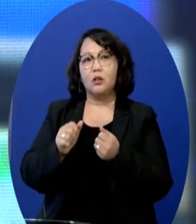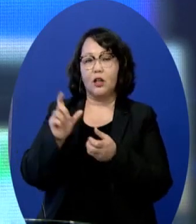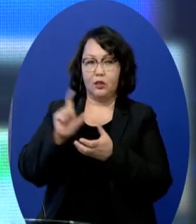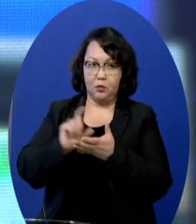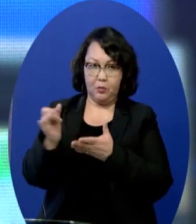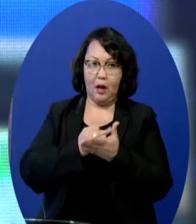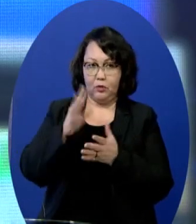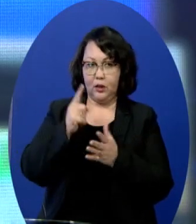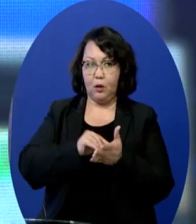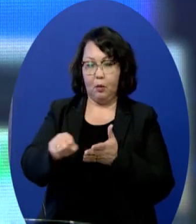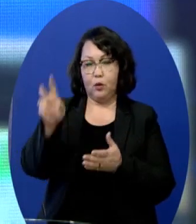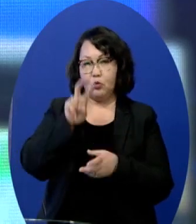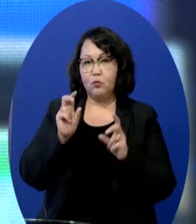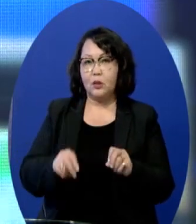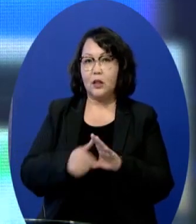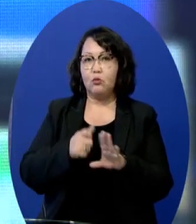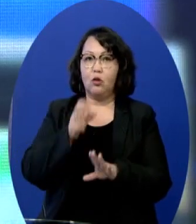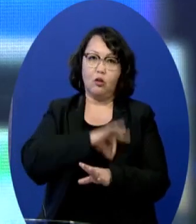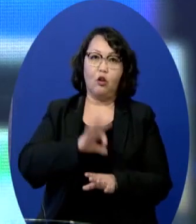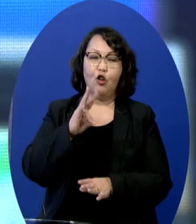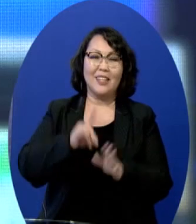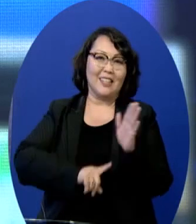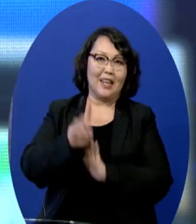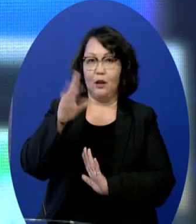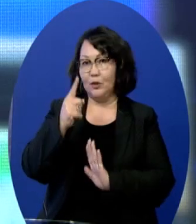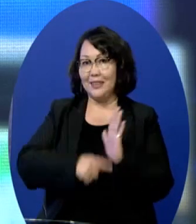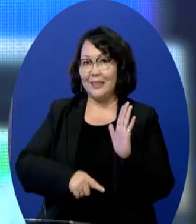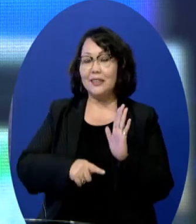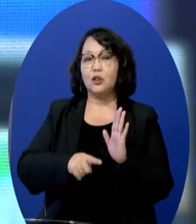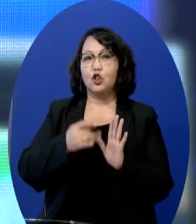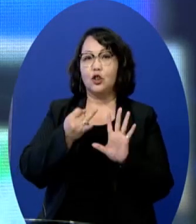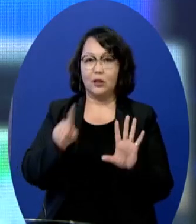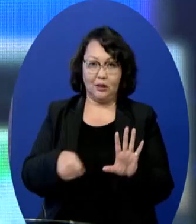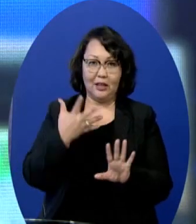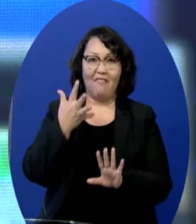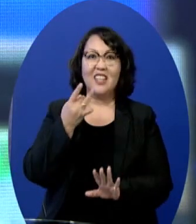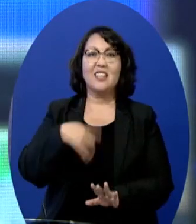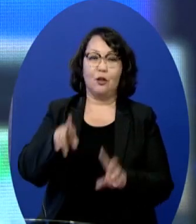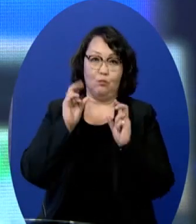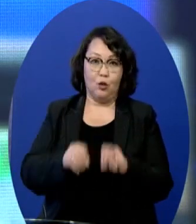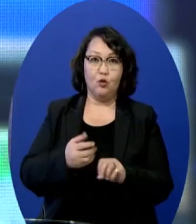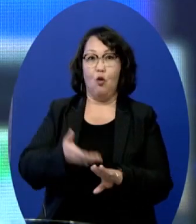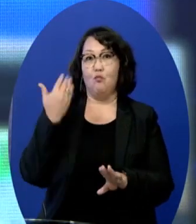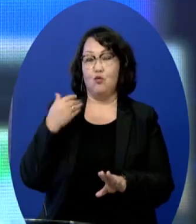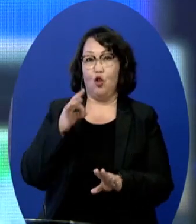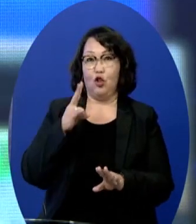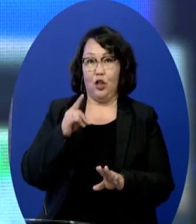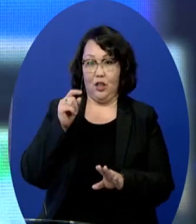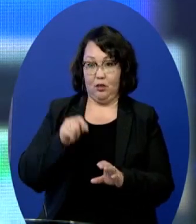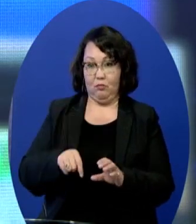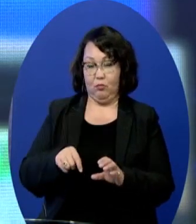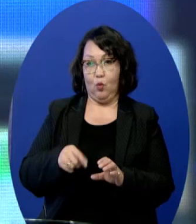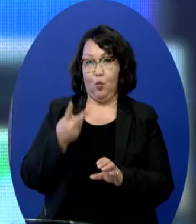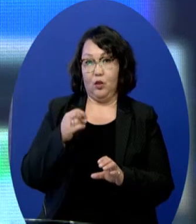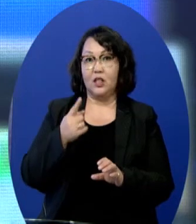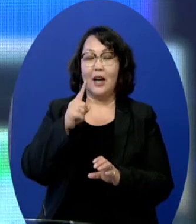хүрлээ. Харин татварын нийт орлого оны эхний 11 сард 7.5 их найд төгрөгт хүрч өмнөх оны мөн үеэс